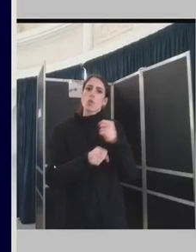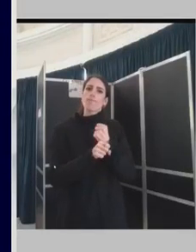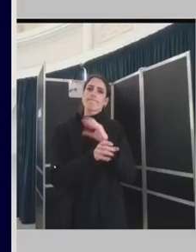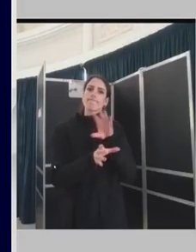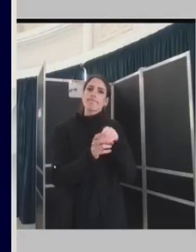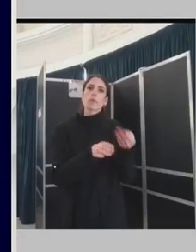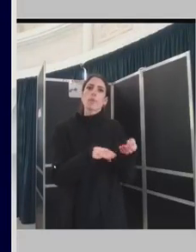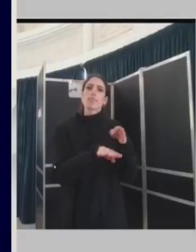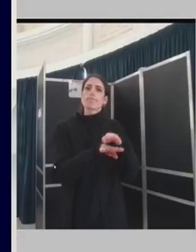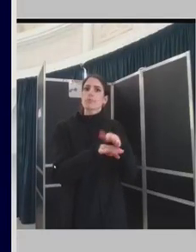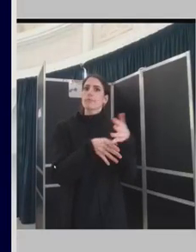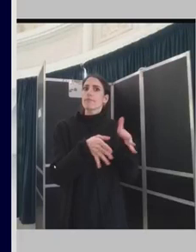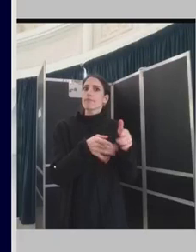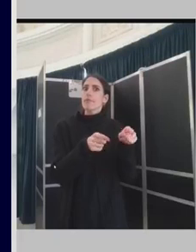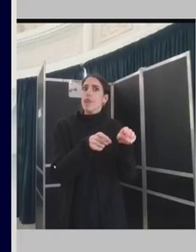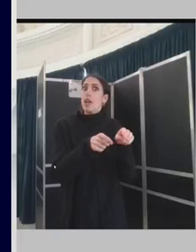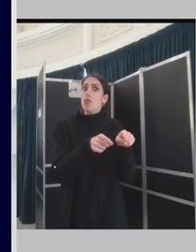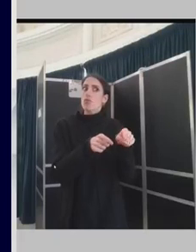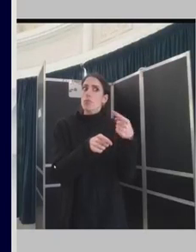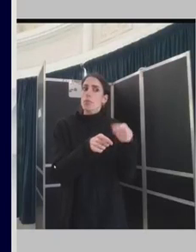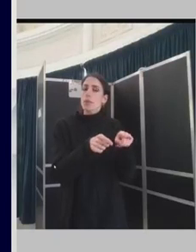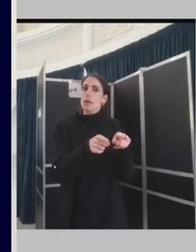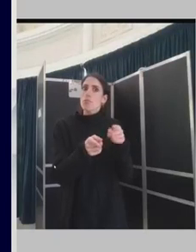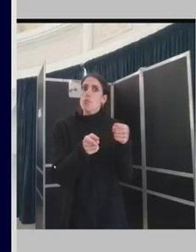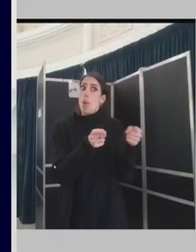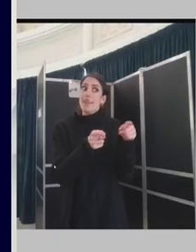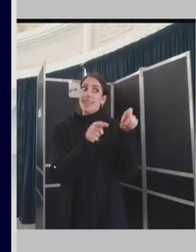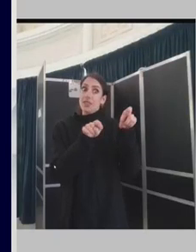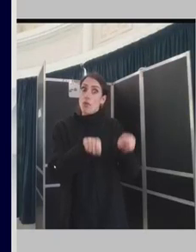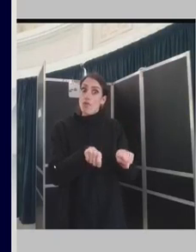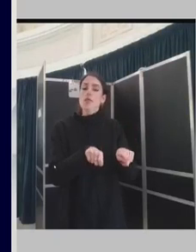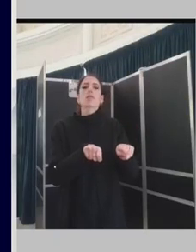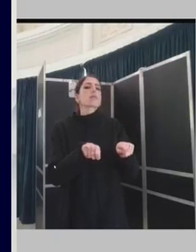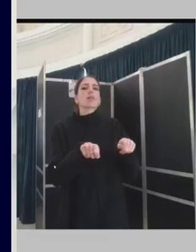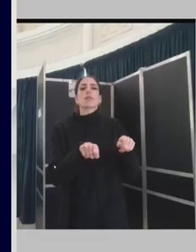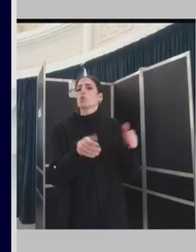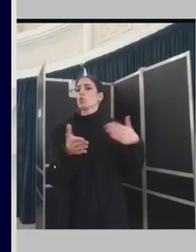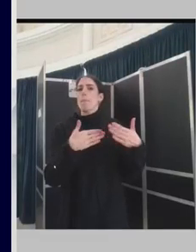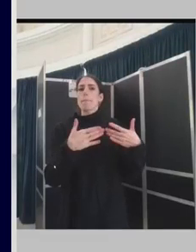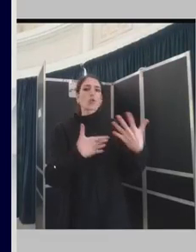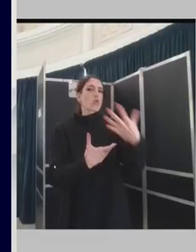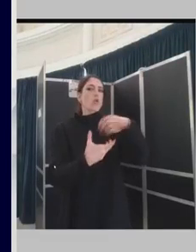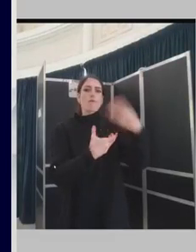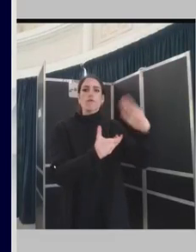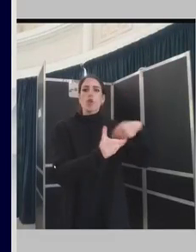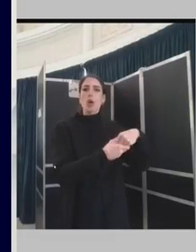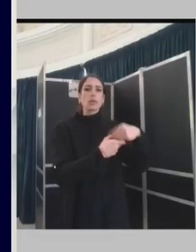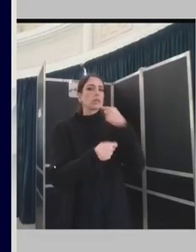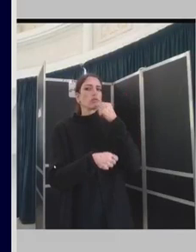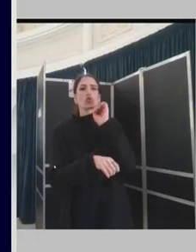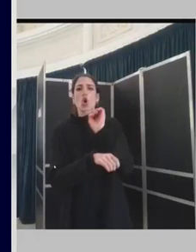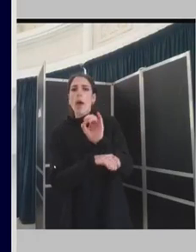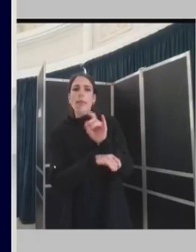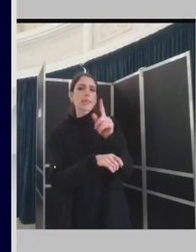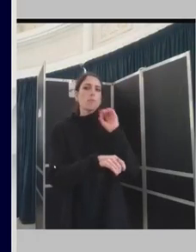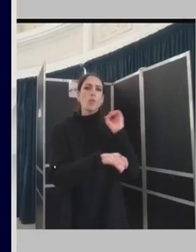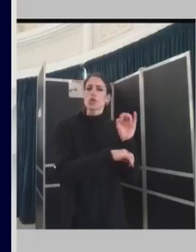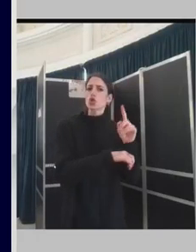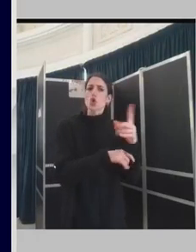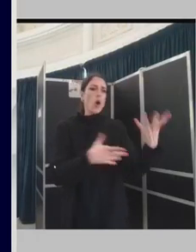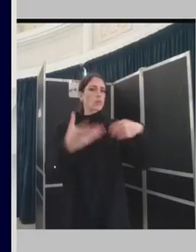formando quasi tutti i docenti e professori. Ecco, questo è un elemento che a noi ci sta molto a cuore, ovvero